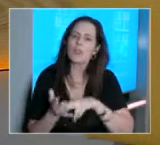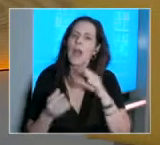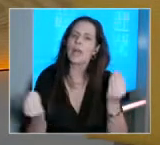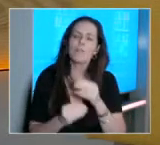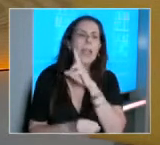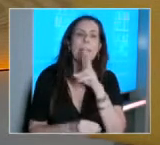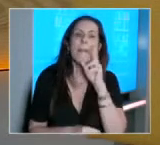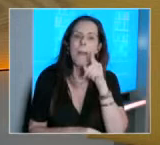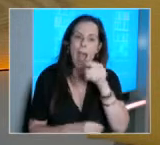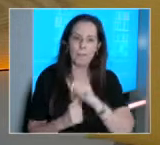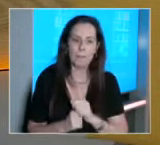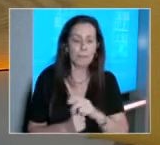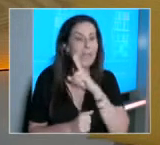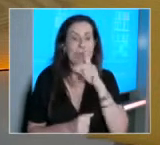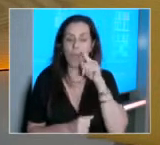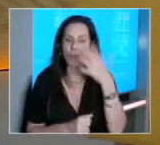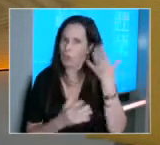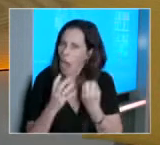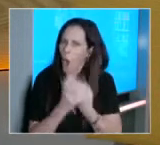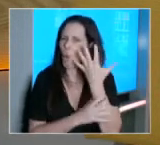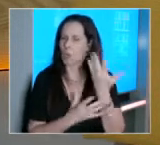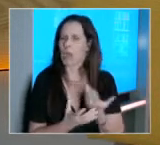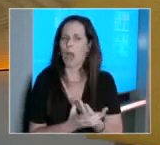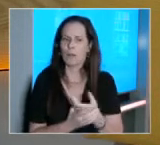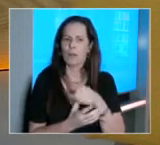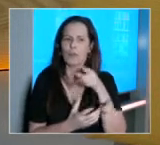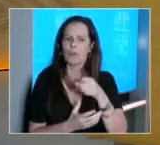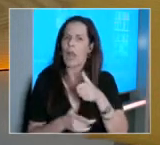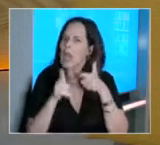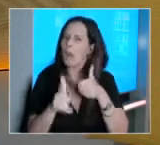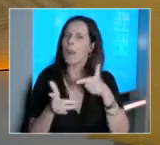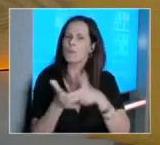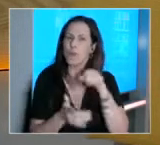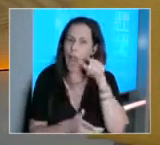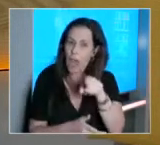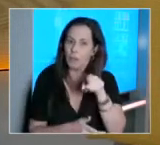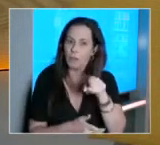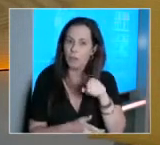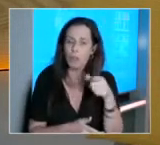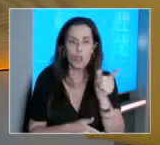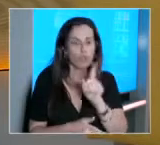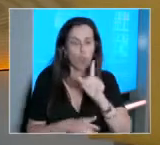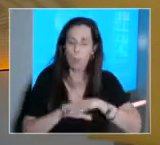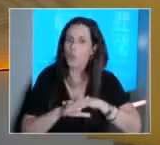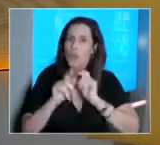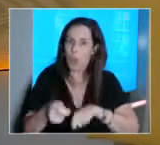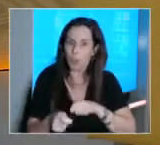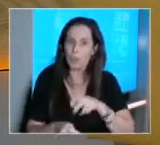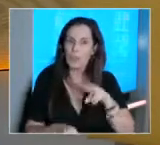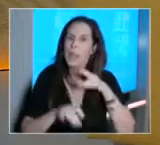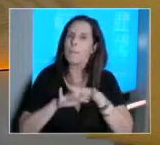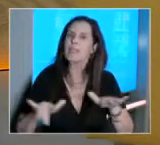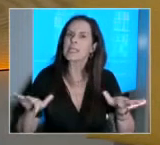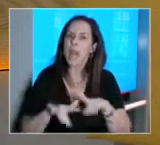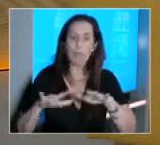העניין עם אמא שלה. אמא שלה הייתה חלוצה, רבקה, זו שלחמה כדי שלנעמי, הבת שלה, שלא מוכשרת בחקלאות, יהיה